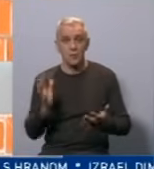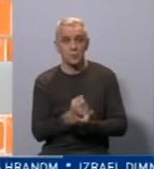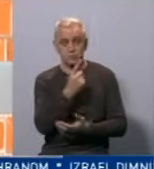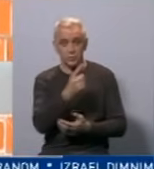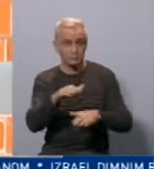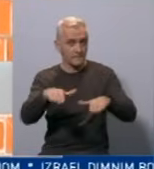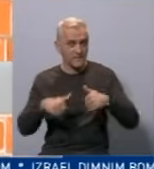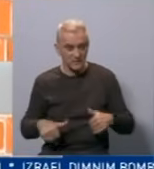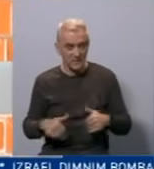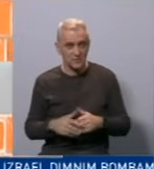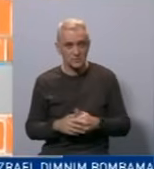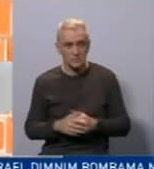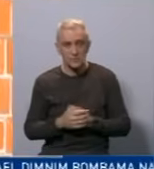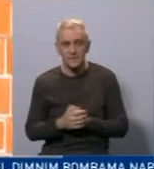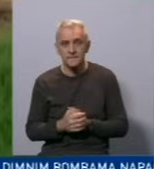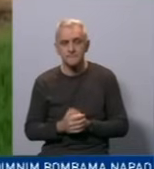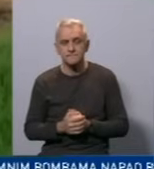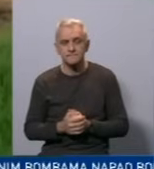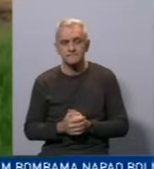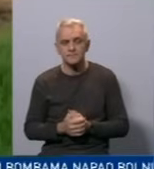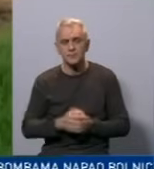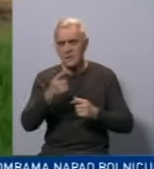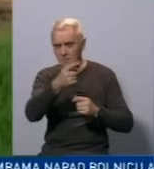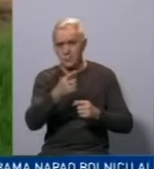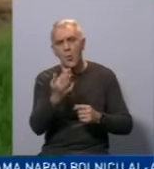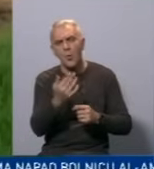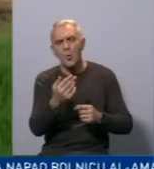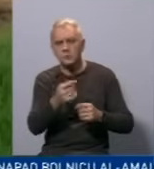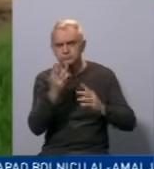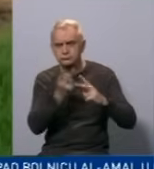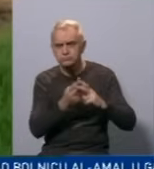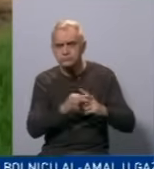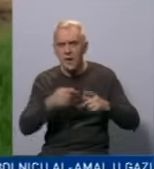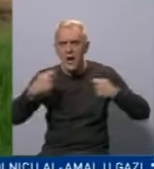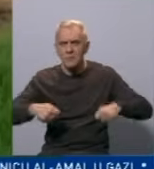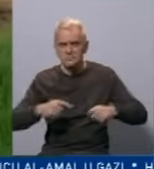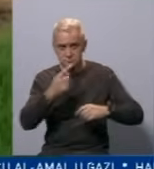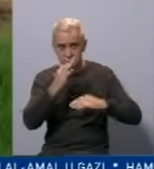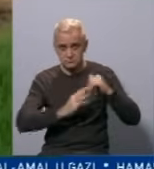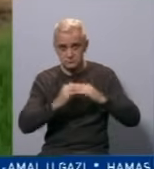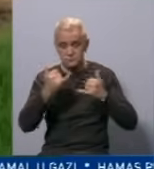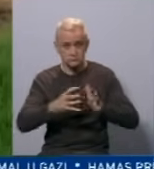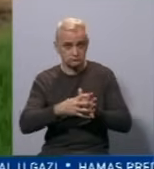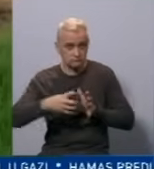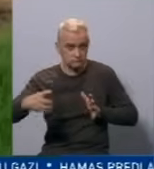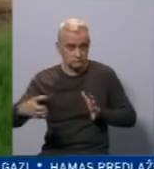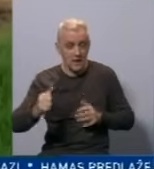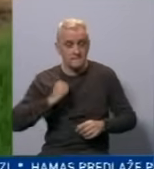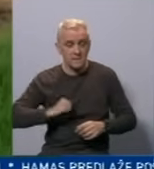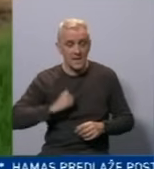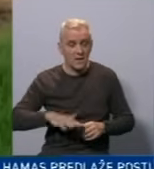riziku, prvo ove vrste u Republici Srpskoj. Kapacitet prihvatilišta za djecu u riziku, čije izgradnje je u toku ovdje u